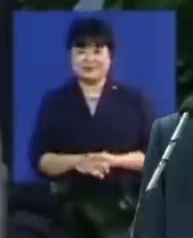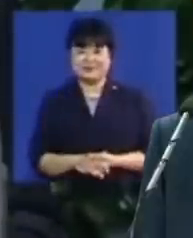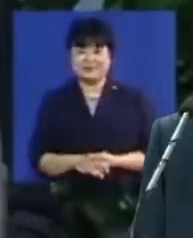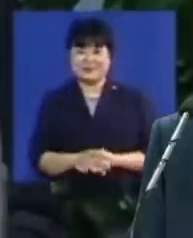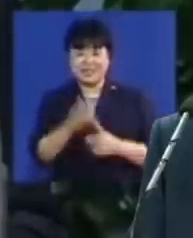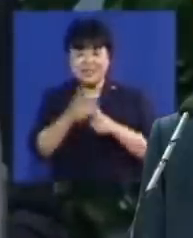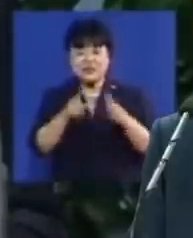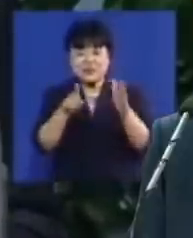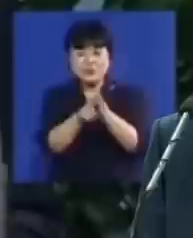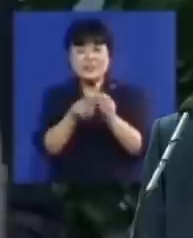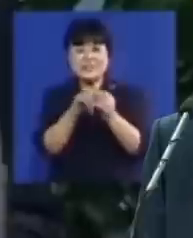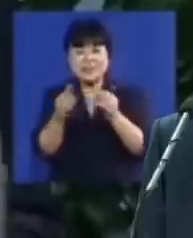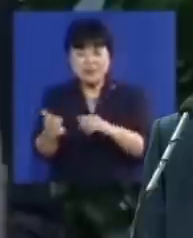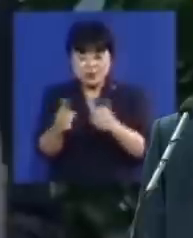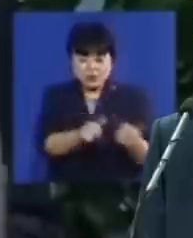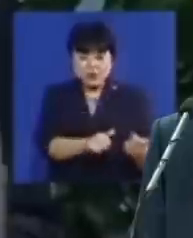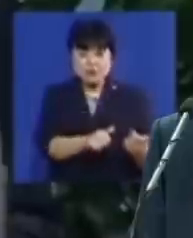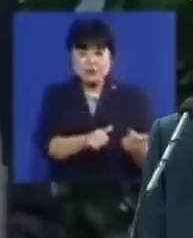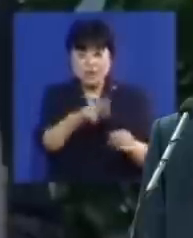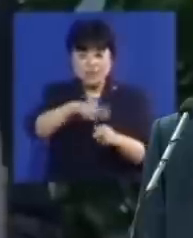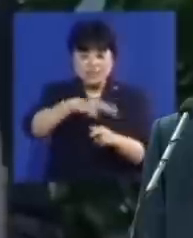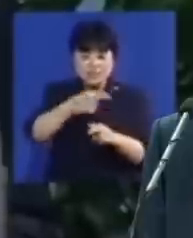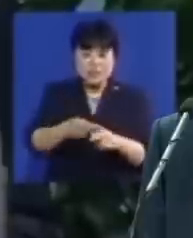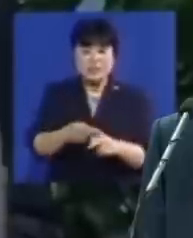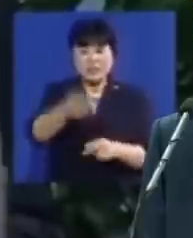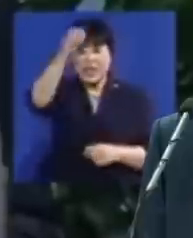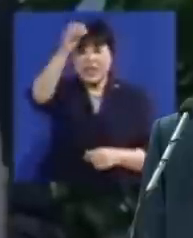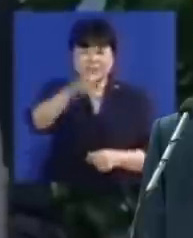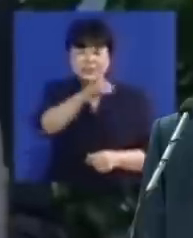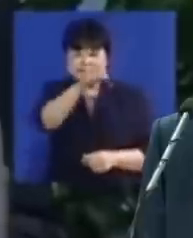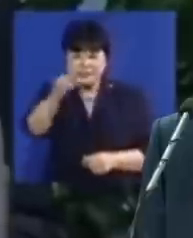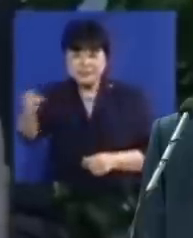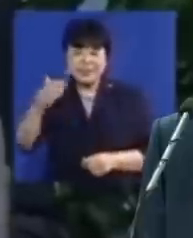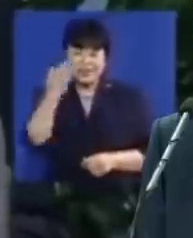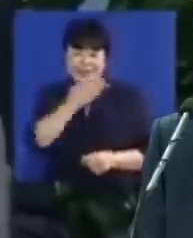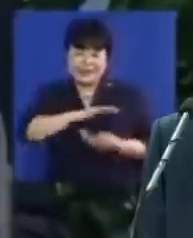우리 예수 믿는 사람은 죽음의 쓴물이 십자가를 통해서 다